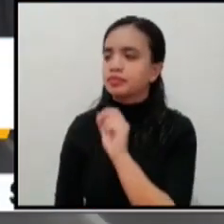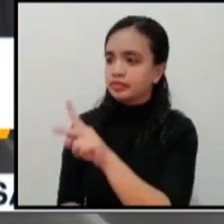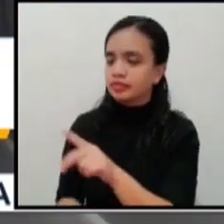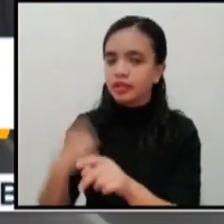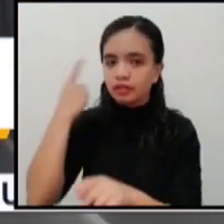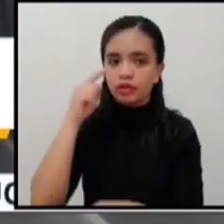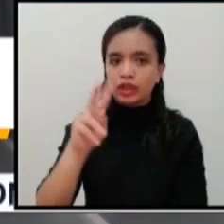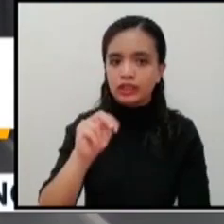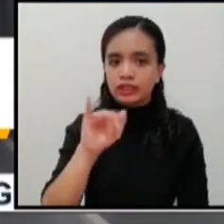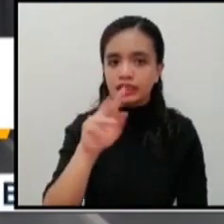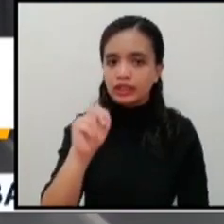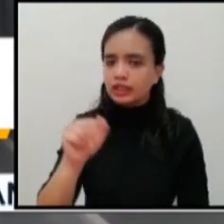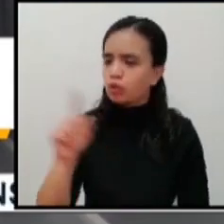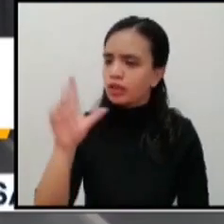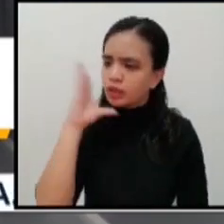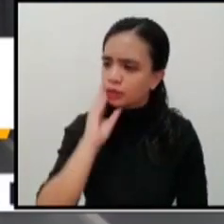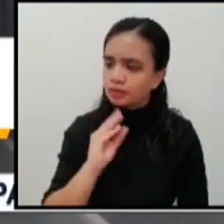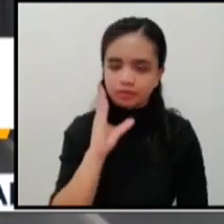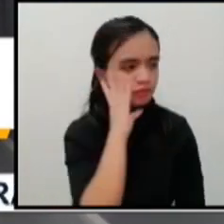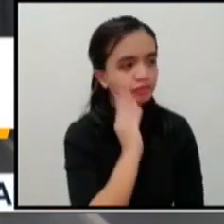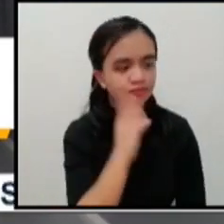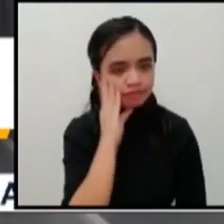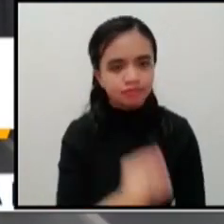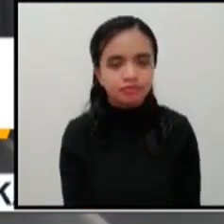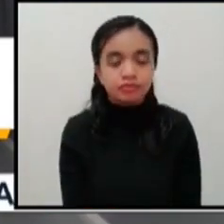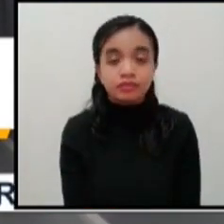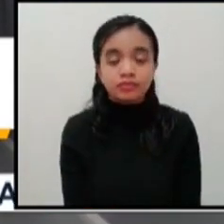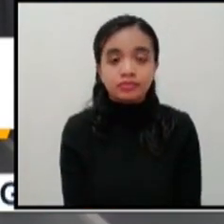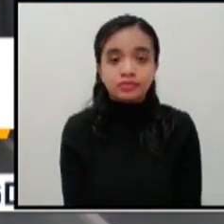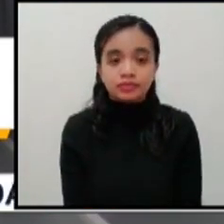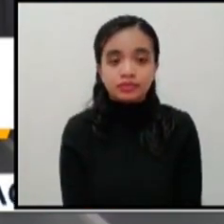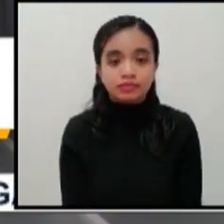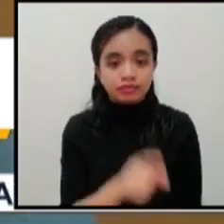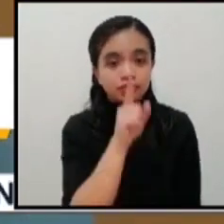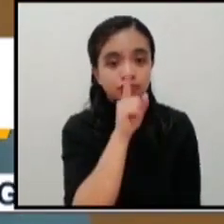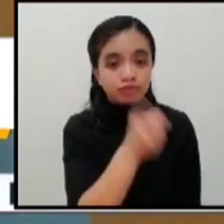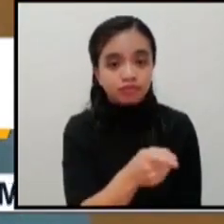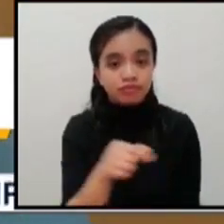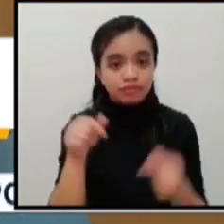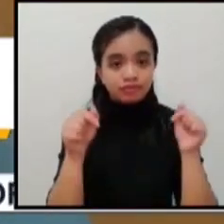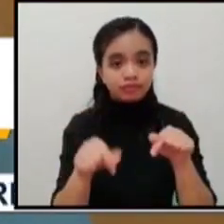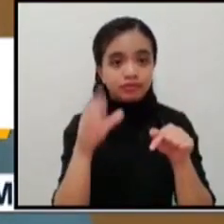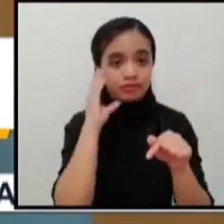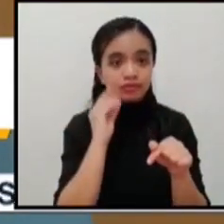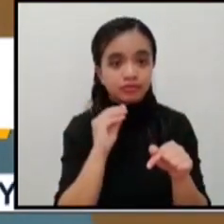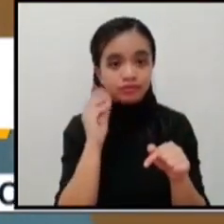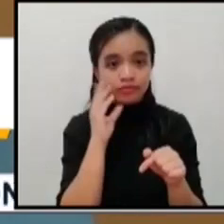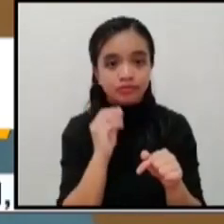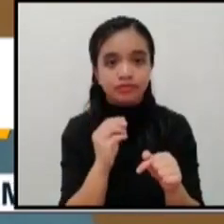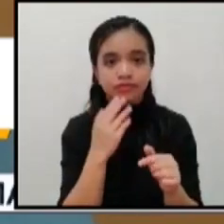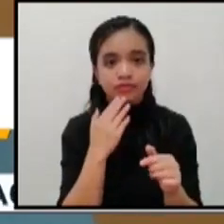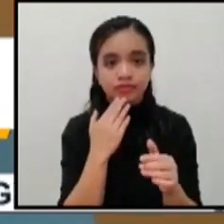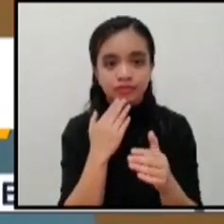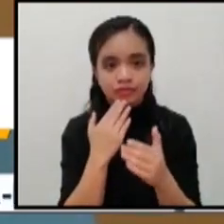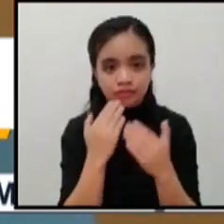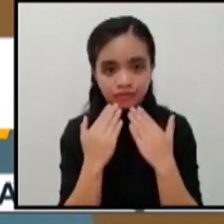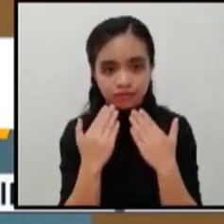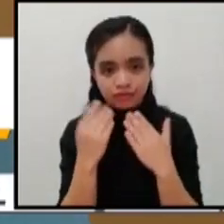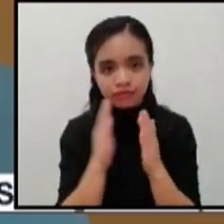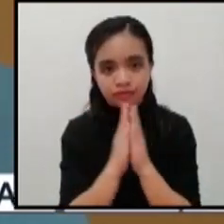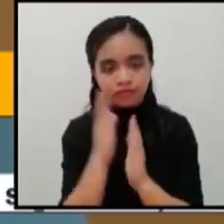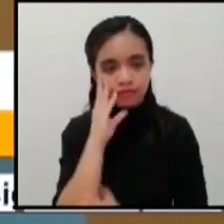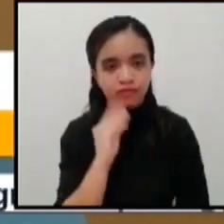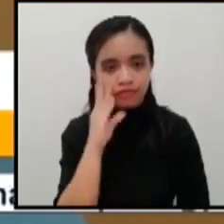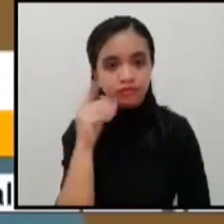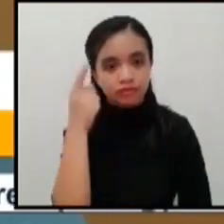ano experience mo? Actually, this journey po is a prayerful journey for me and for us especially. Lalo